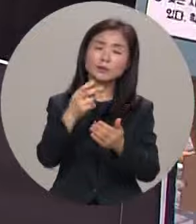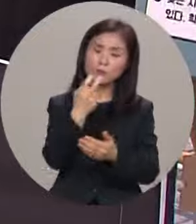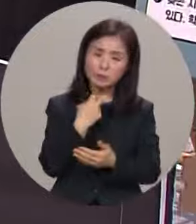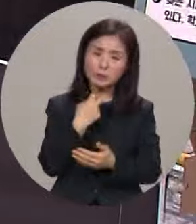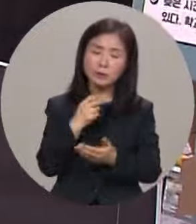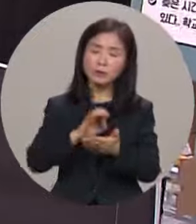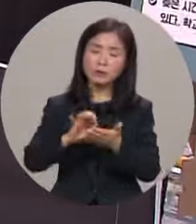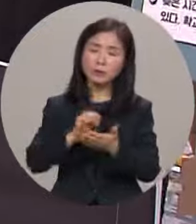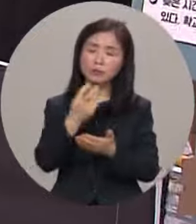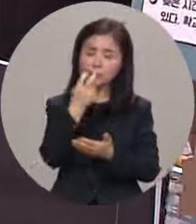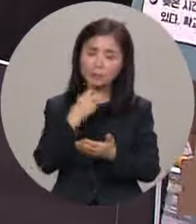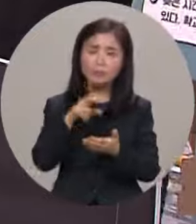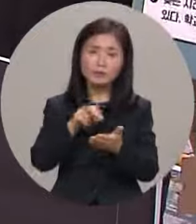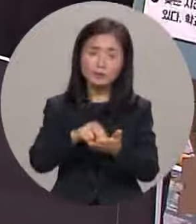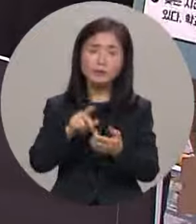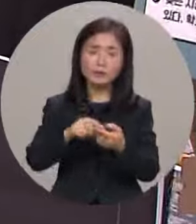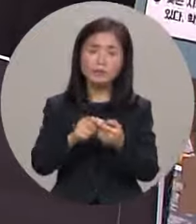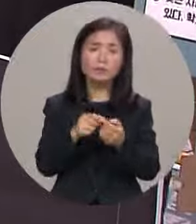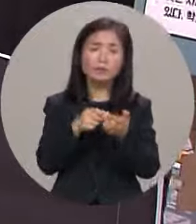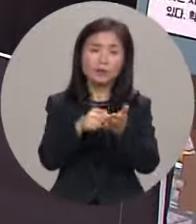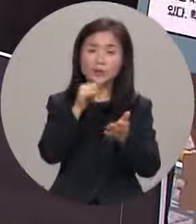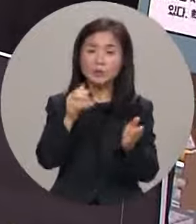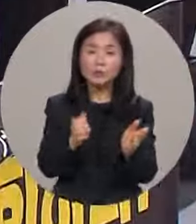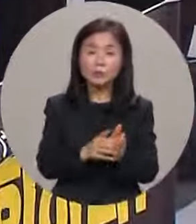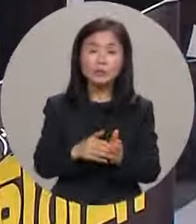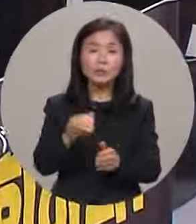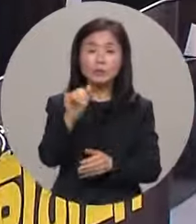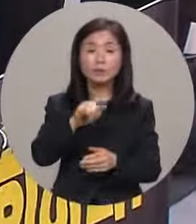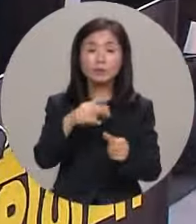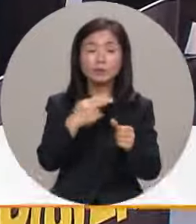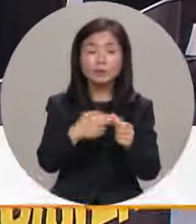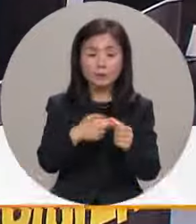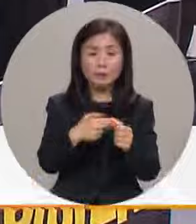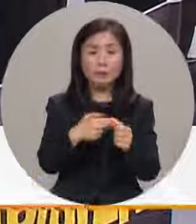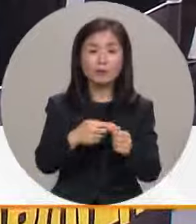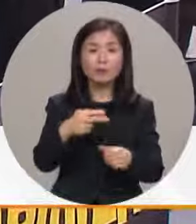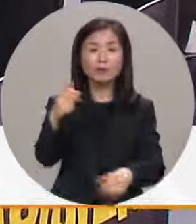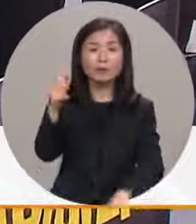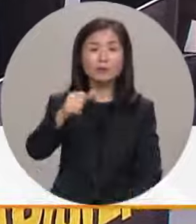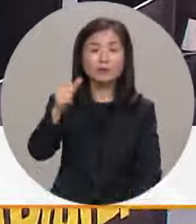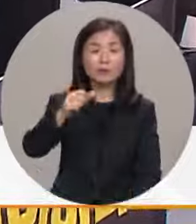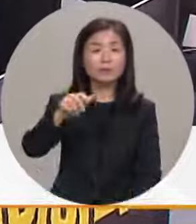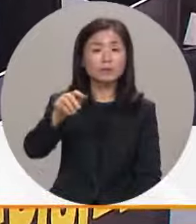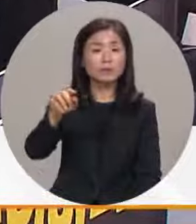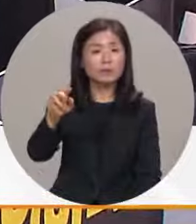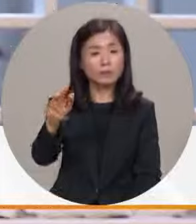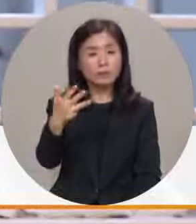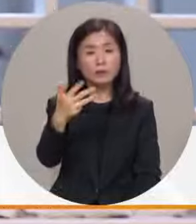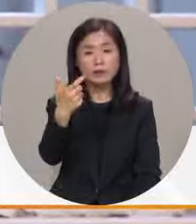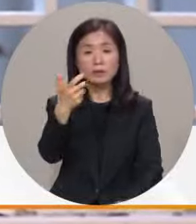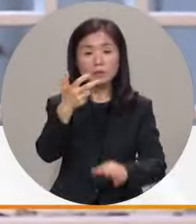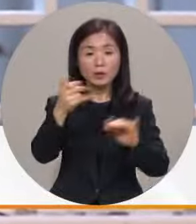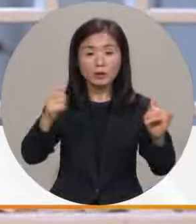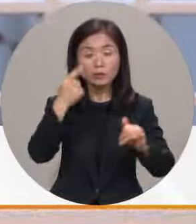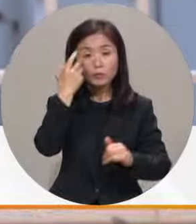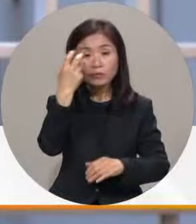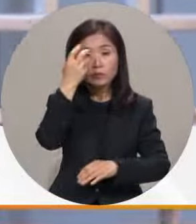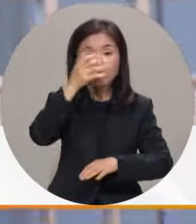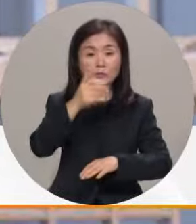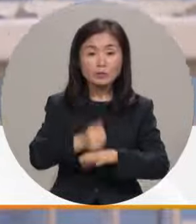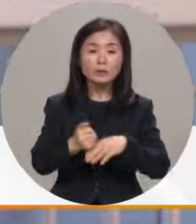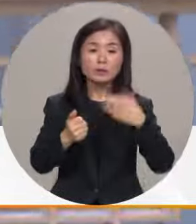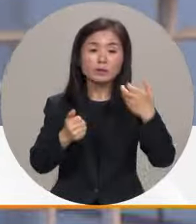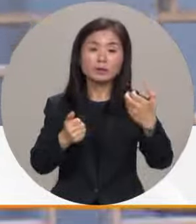했다 전국 교직원 노동조합이 교사 5802 7명에게 설문 조사한 결과 97.1%